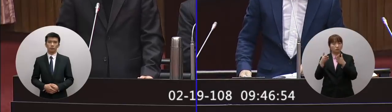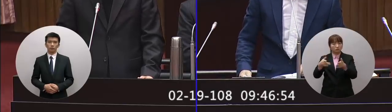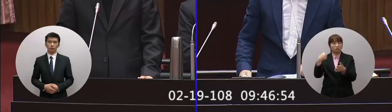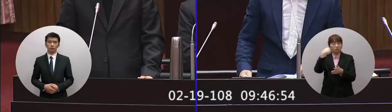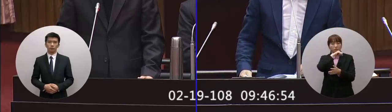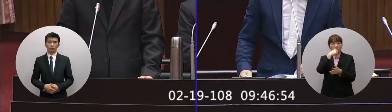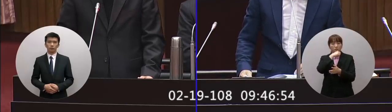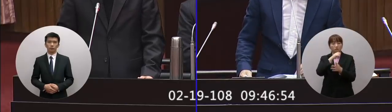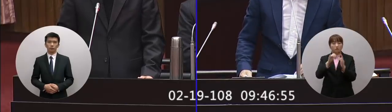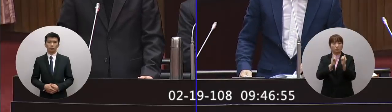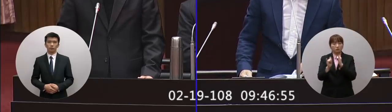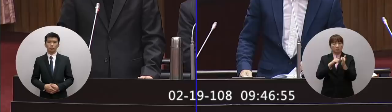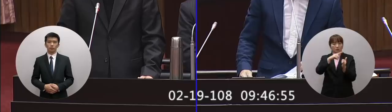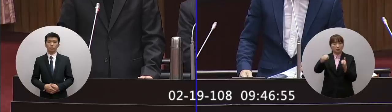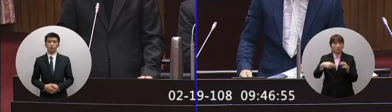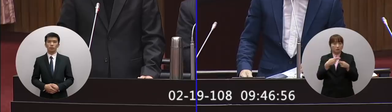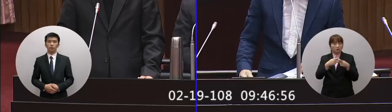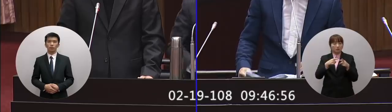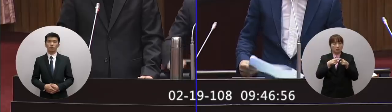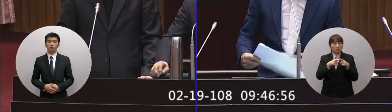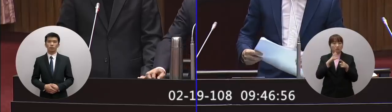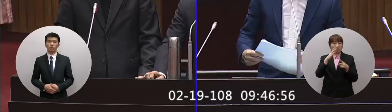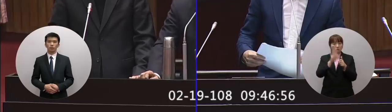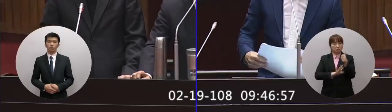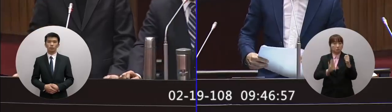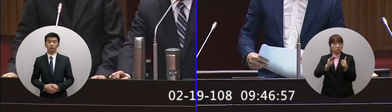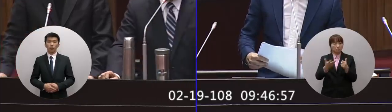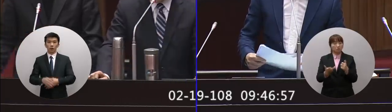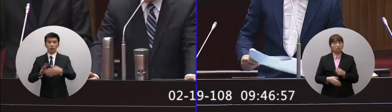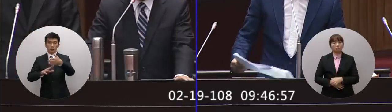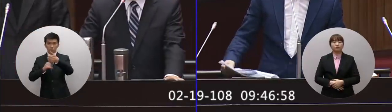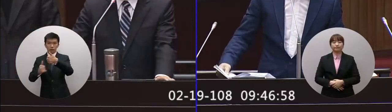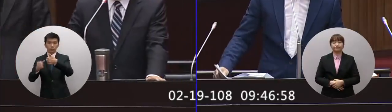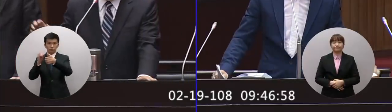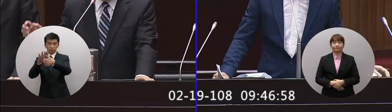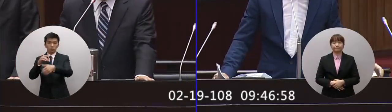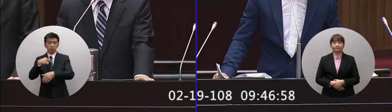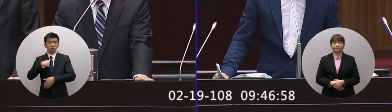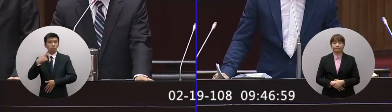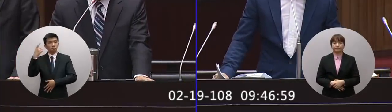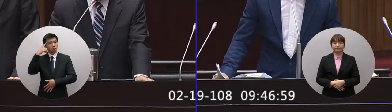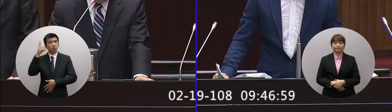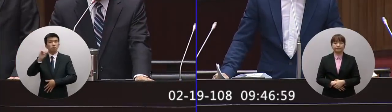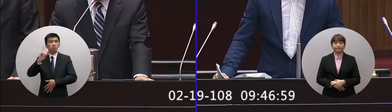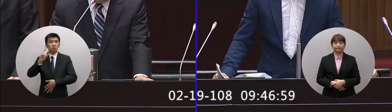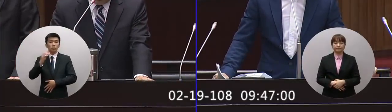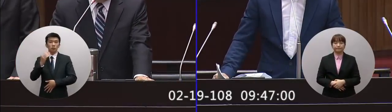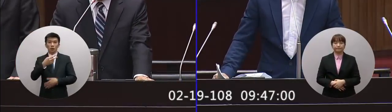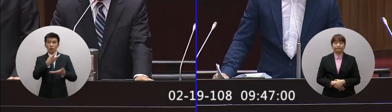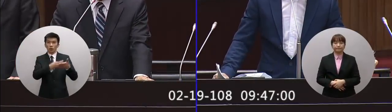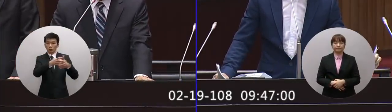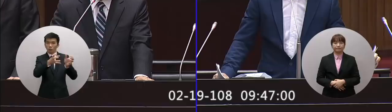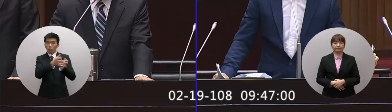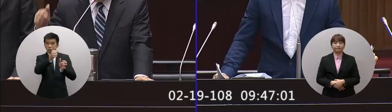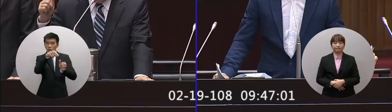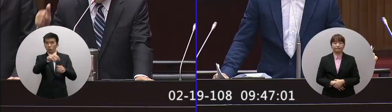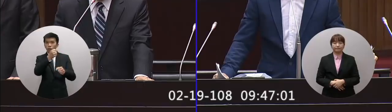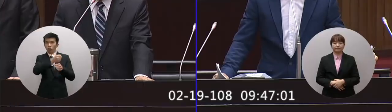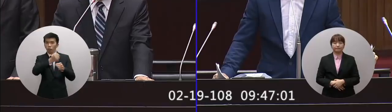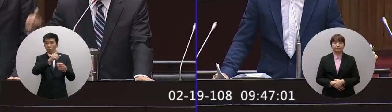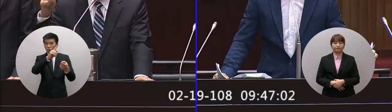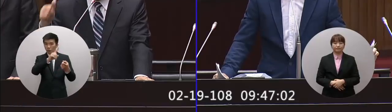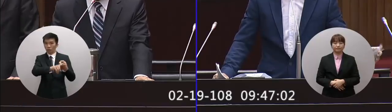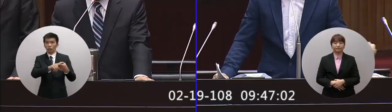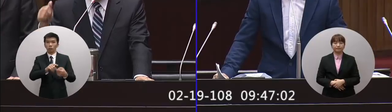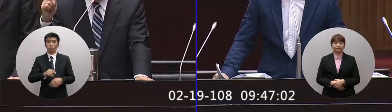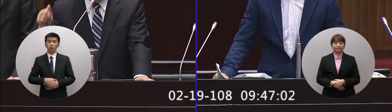湾民心士气没有影响吗？ 哎，委员，我是认为严部长这样做是很对的。他作为